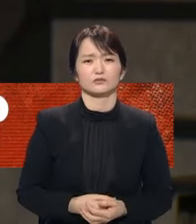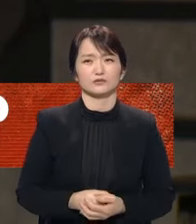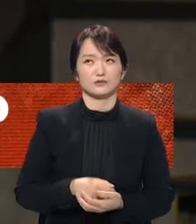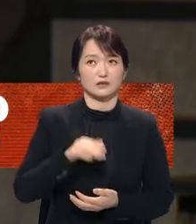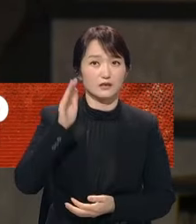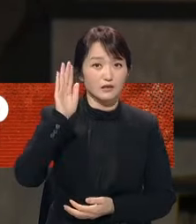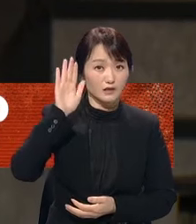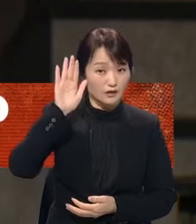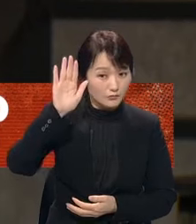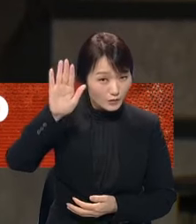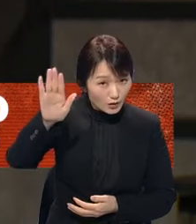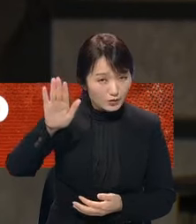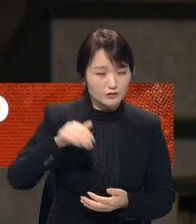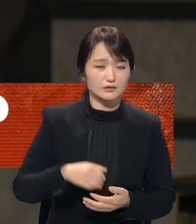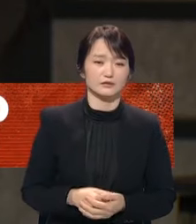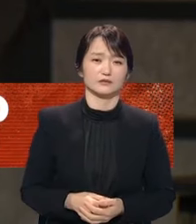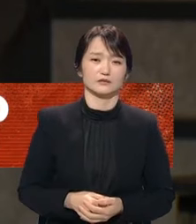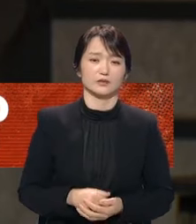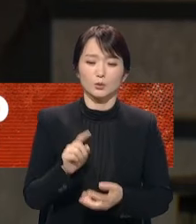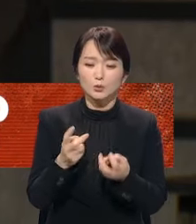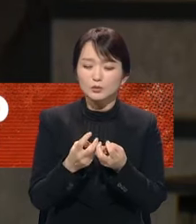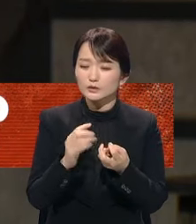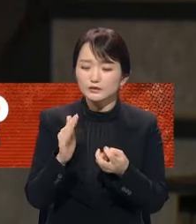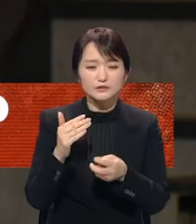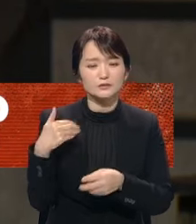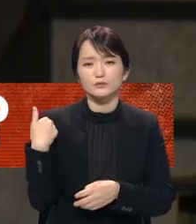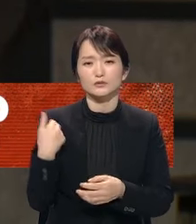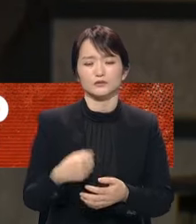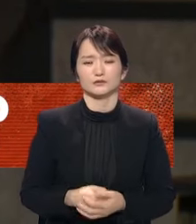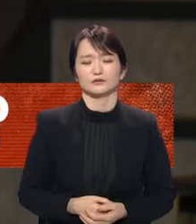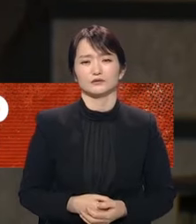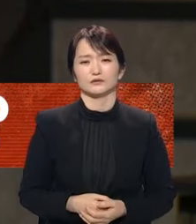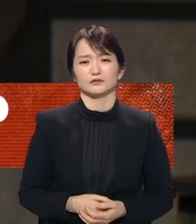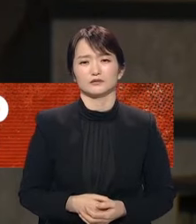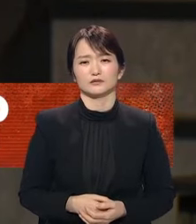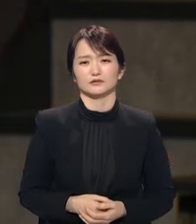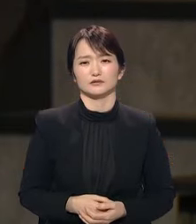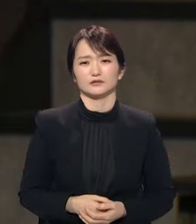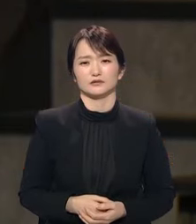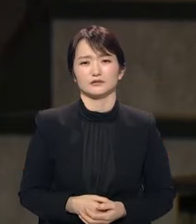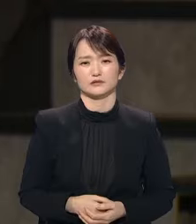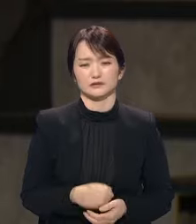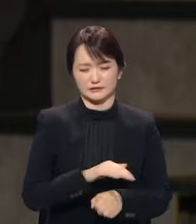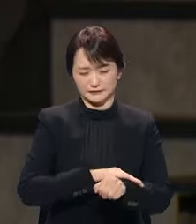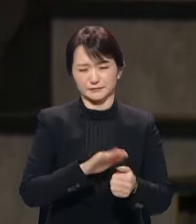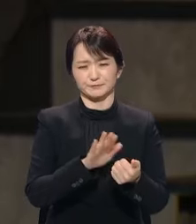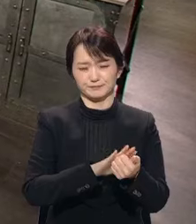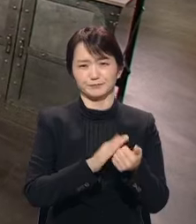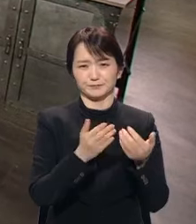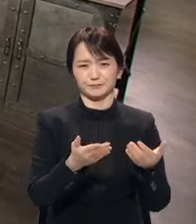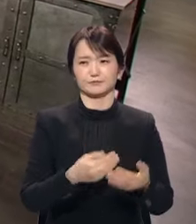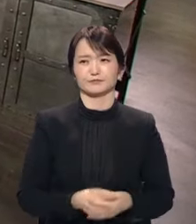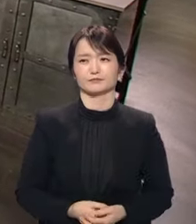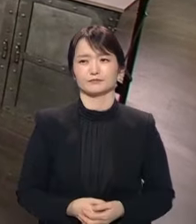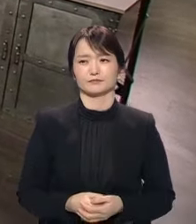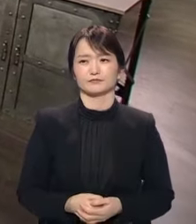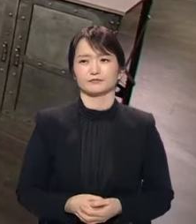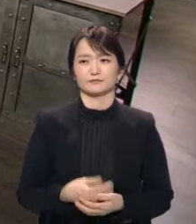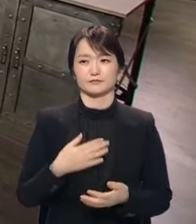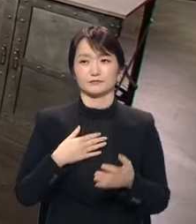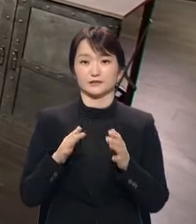바라보는 정말 그 좀 크게 보시는 게 좋을 것 같습니다. 예. 그러니까 제가 이제 시청자 이 채팅창하고